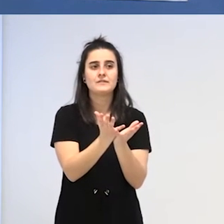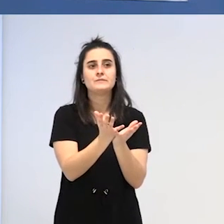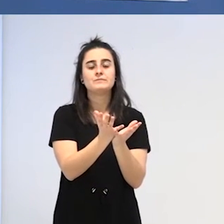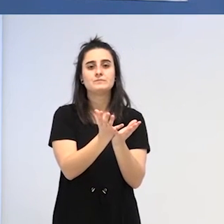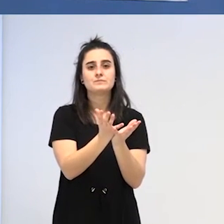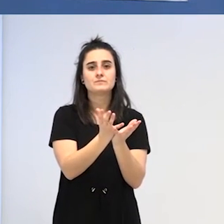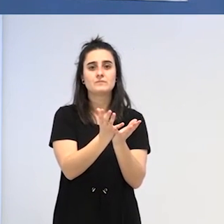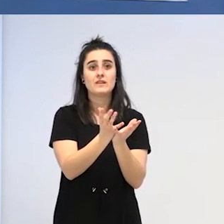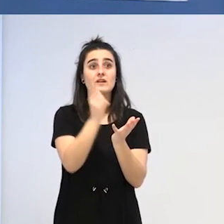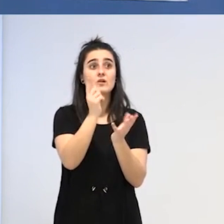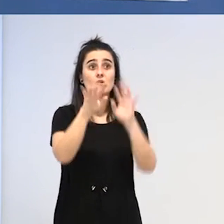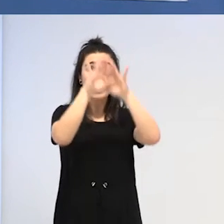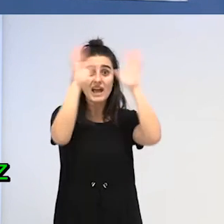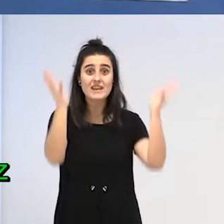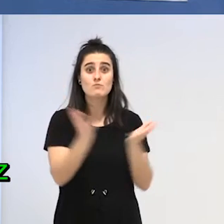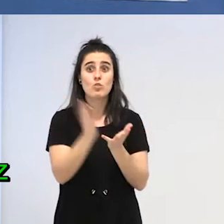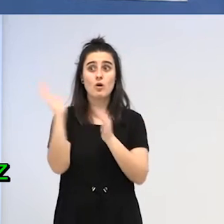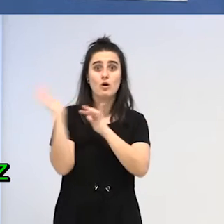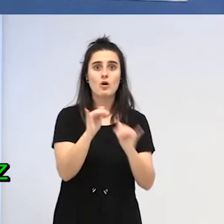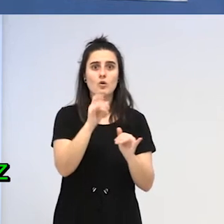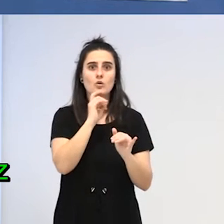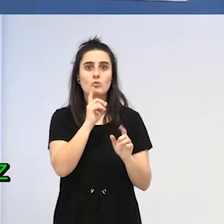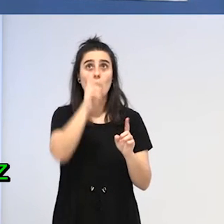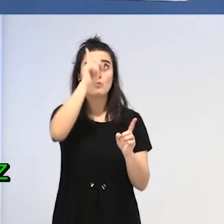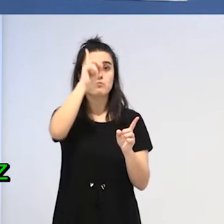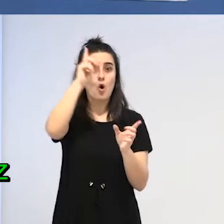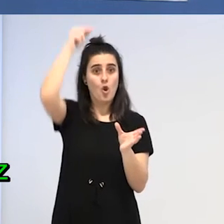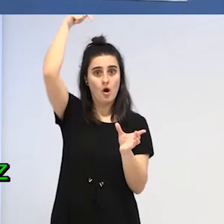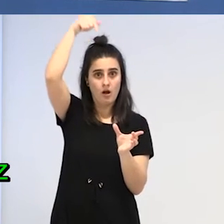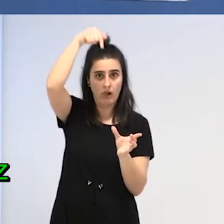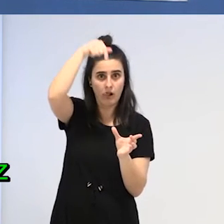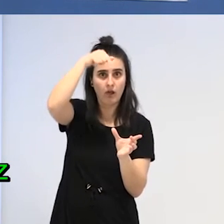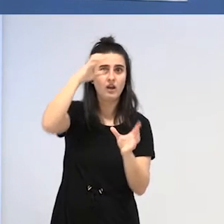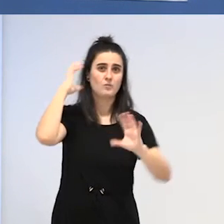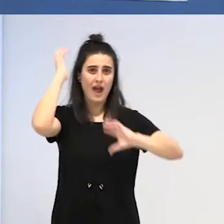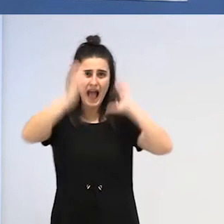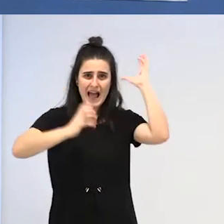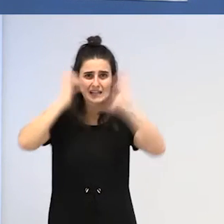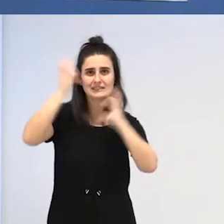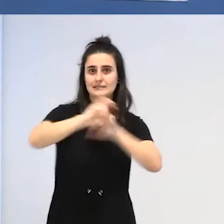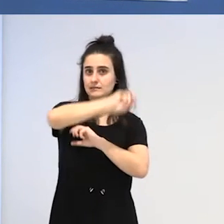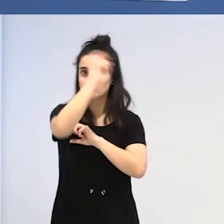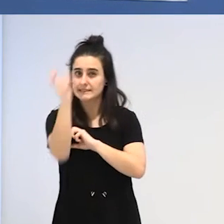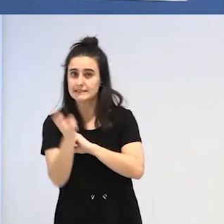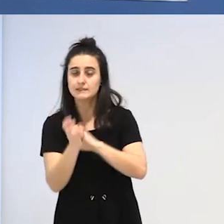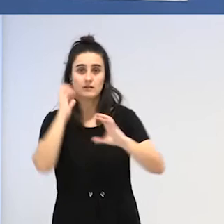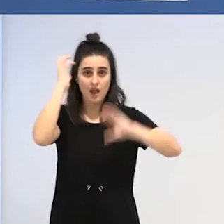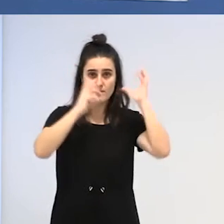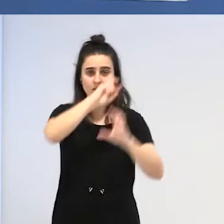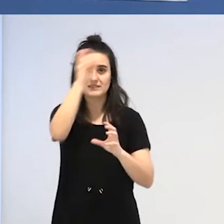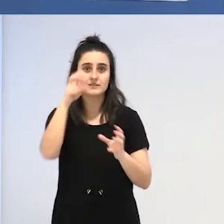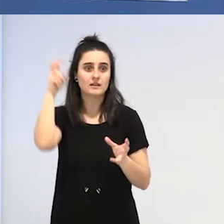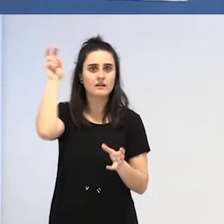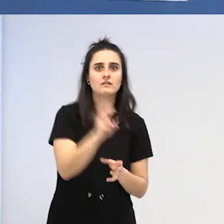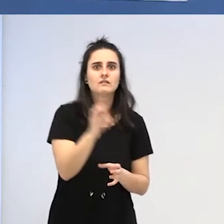Ipar polotik sartzen da mundu honetan, eta hainbat animalia iztuenez osatutako erreinu bat da, eta bertara joaten da,